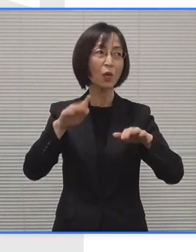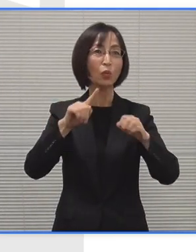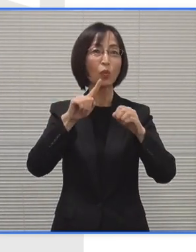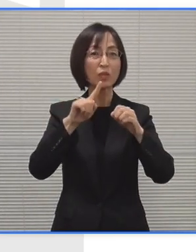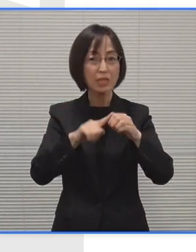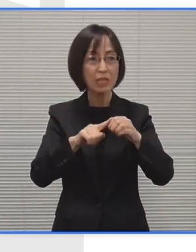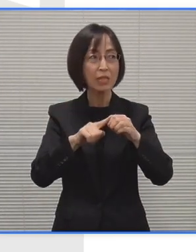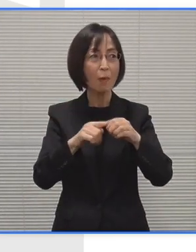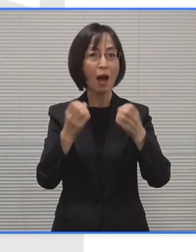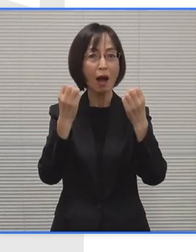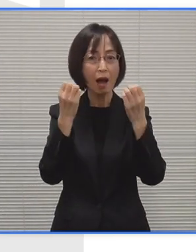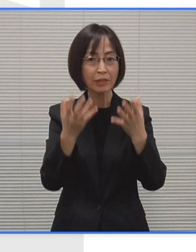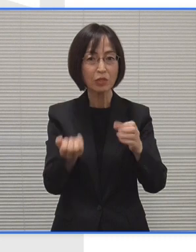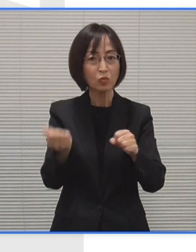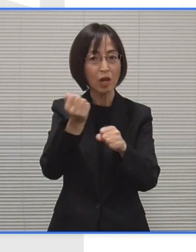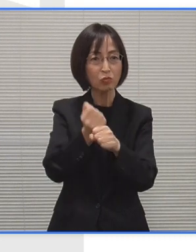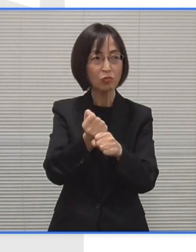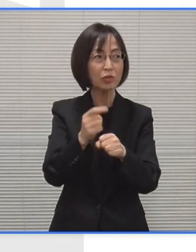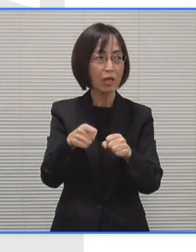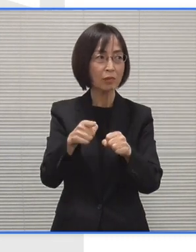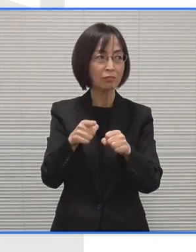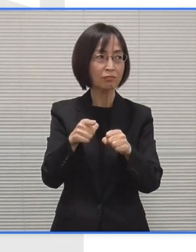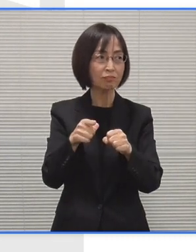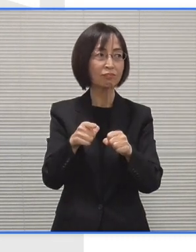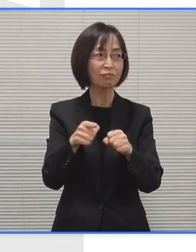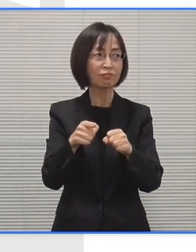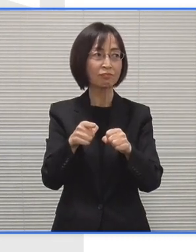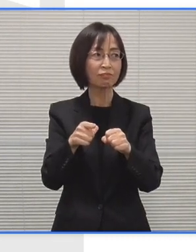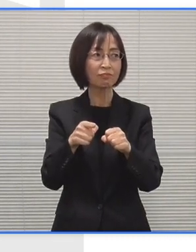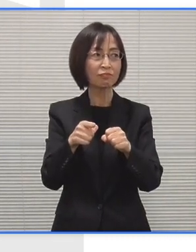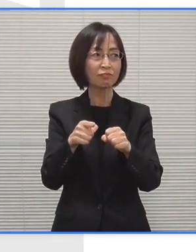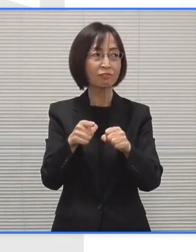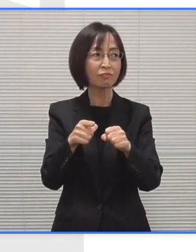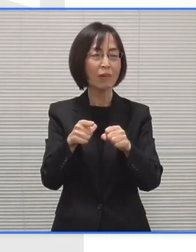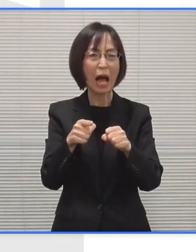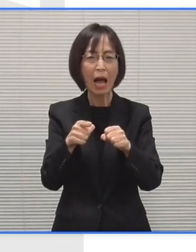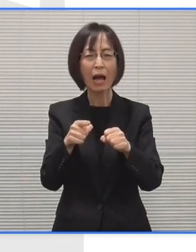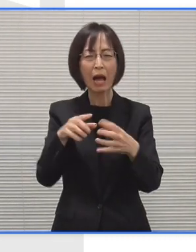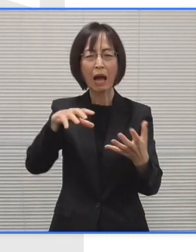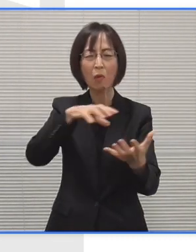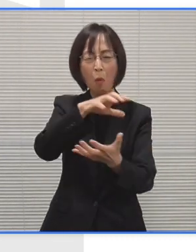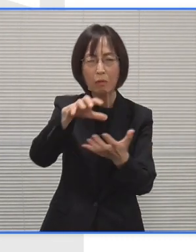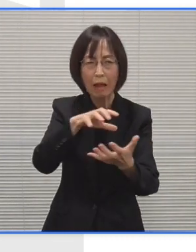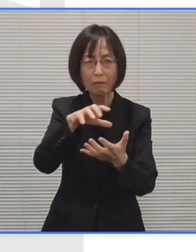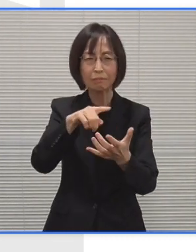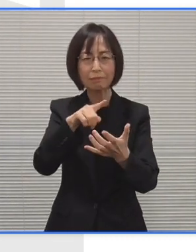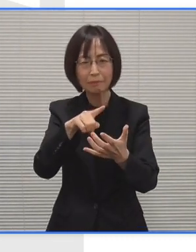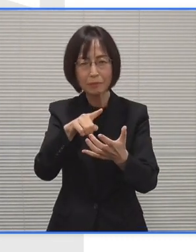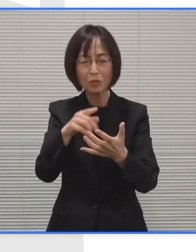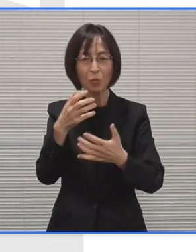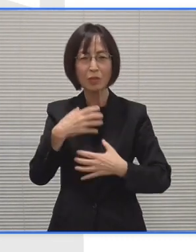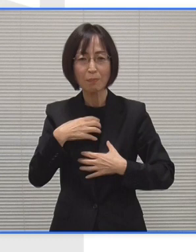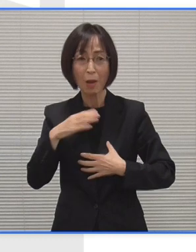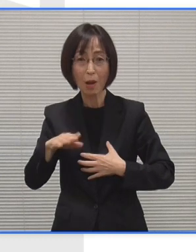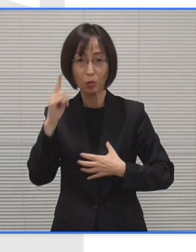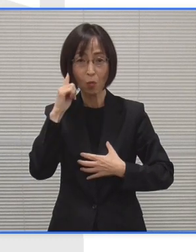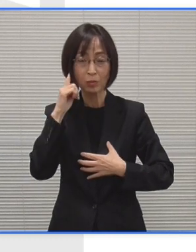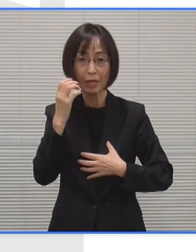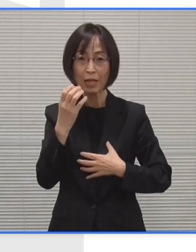も非常に、混乱などが予想されるのかなと思いつつ、渋谷区